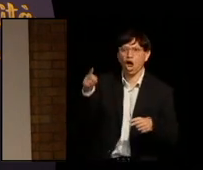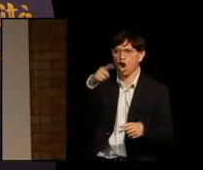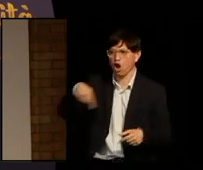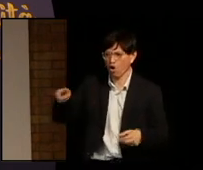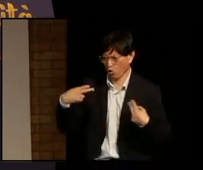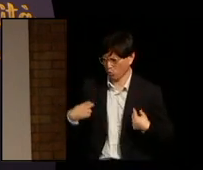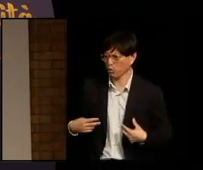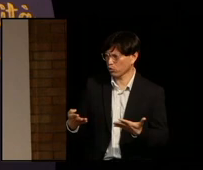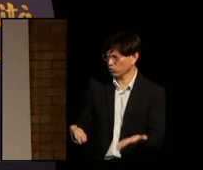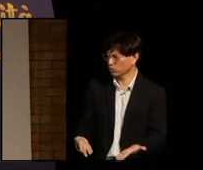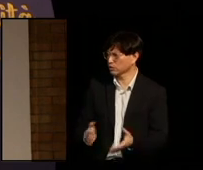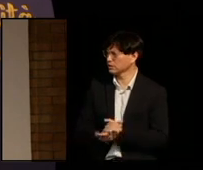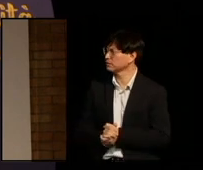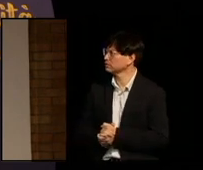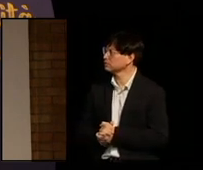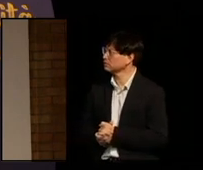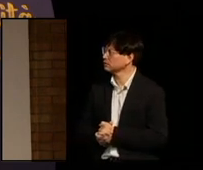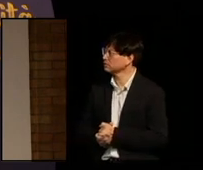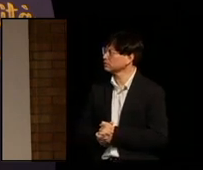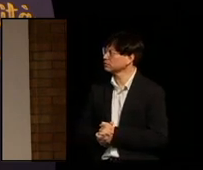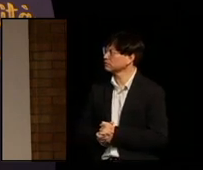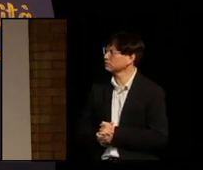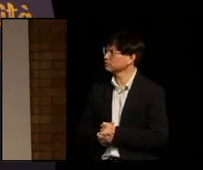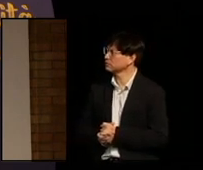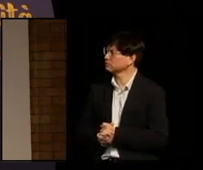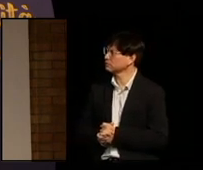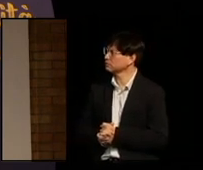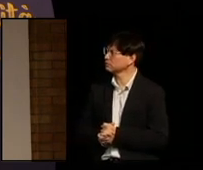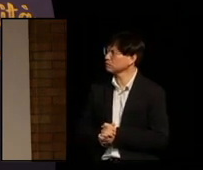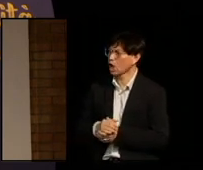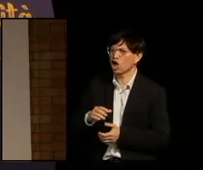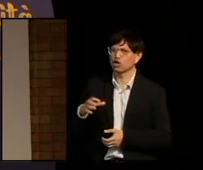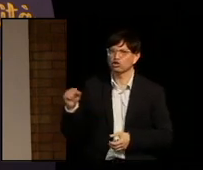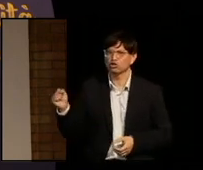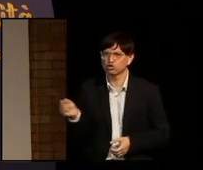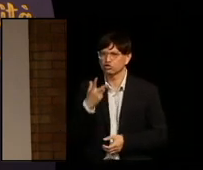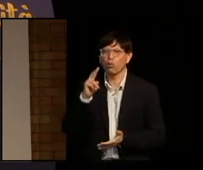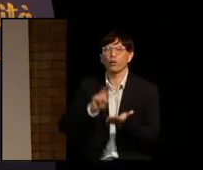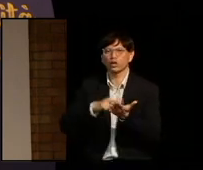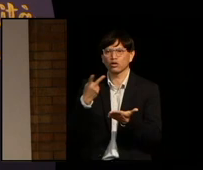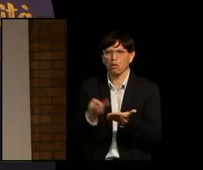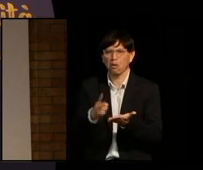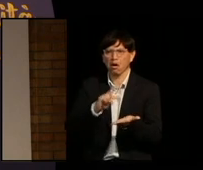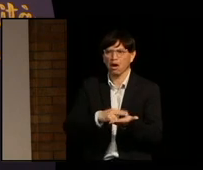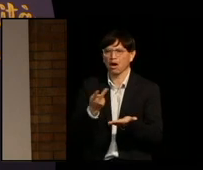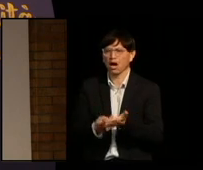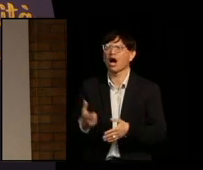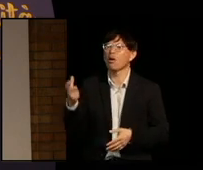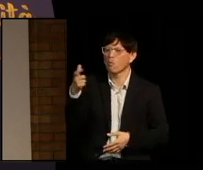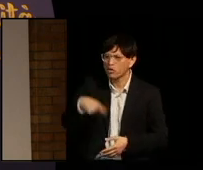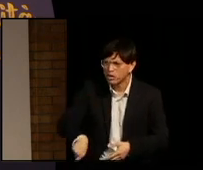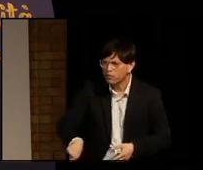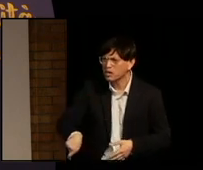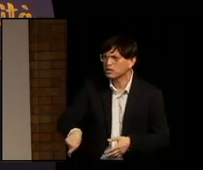e tanti Perché Perché no e subito ci mettiamo a interpretare a Motivare